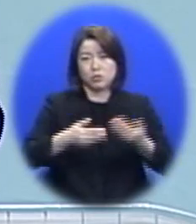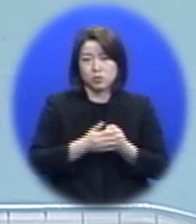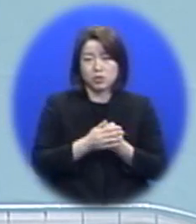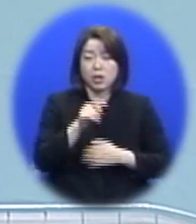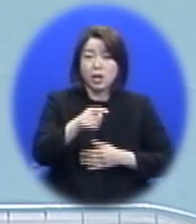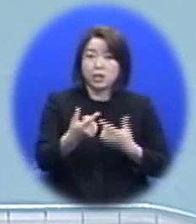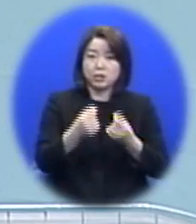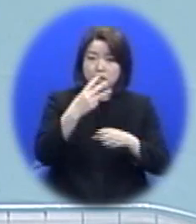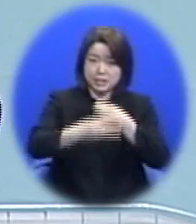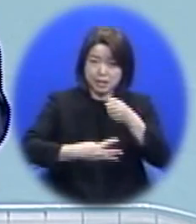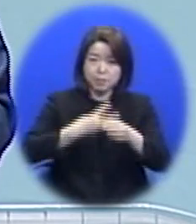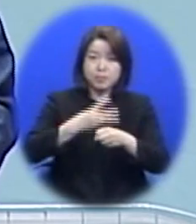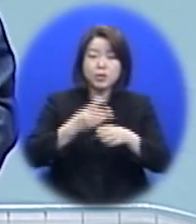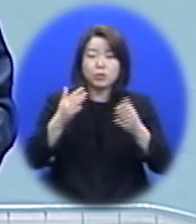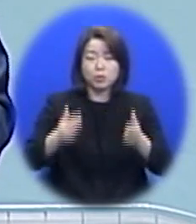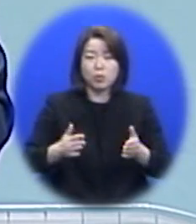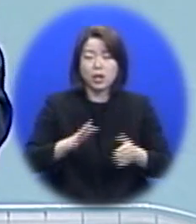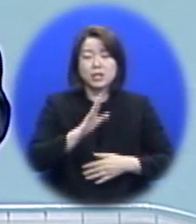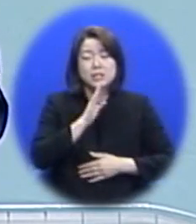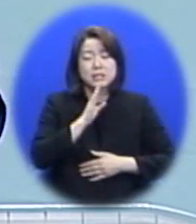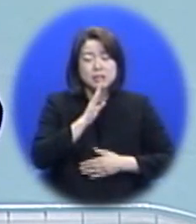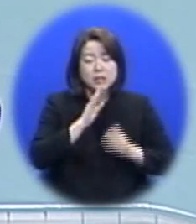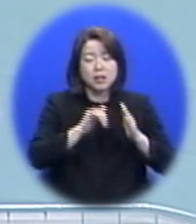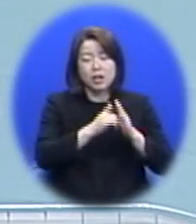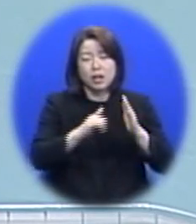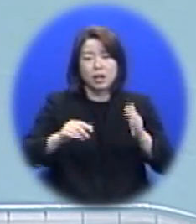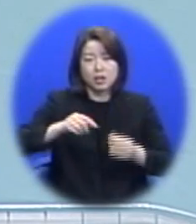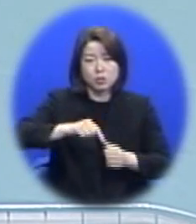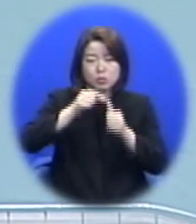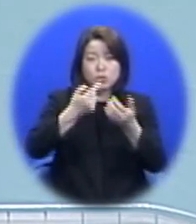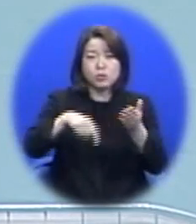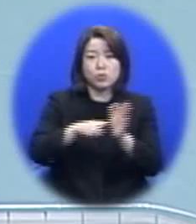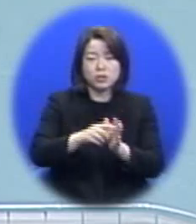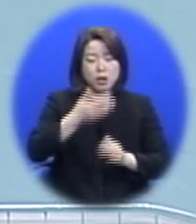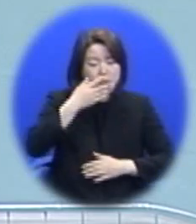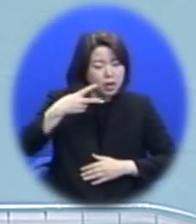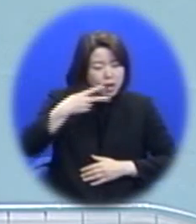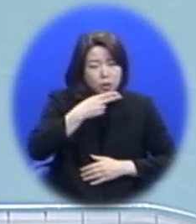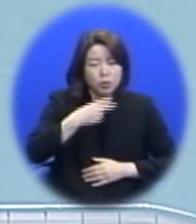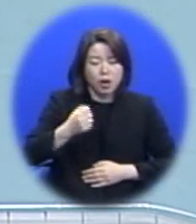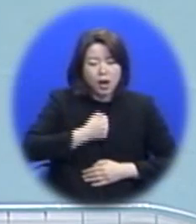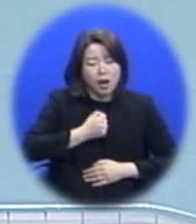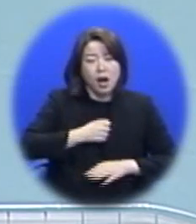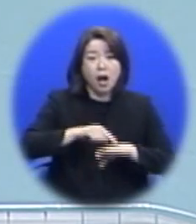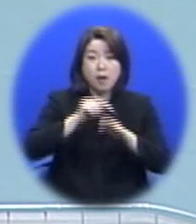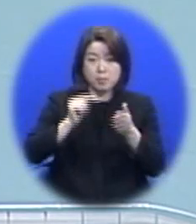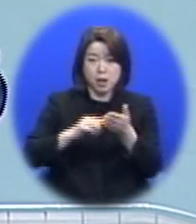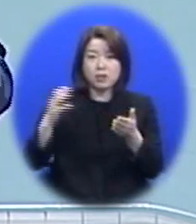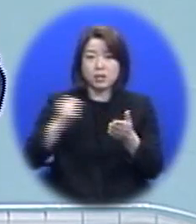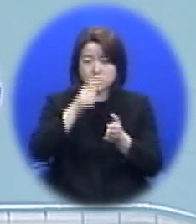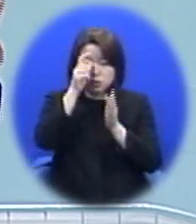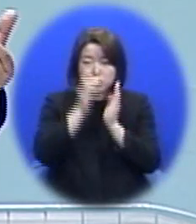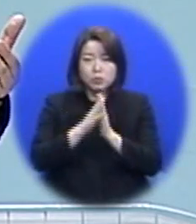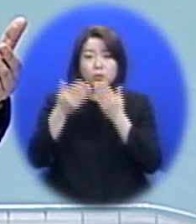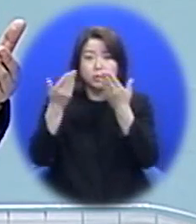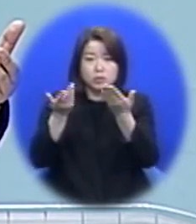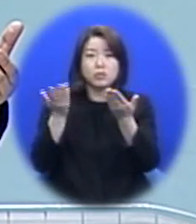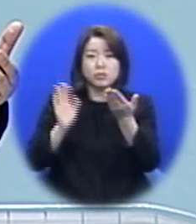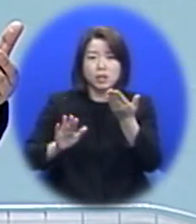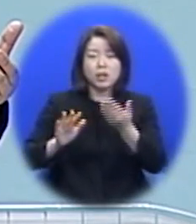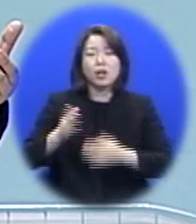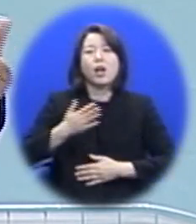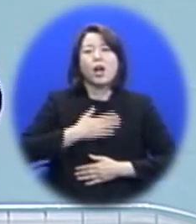3년 동안 가족의 진정한 구원을 위하여 금식하며 애통함으로 기도하였는데 제 삶이